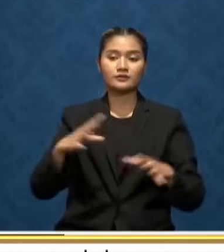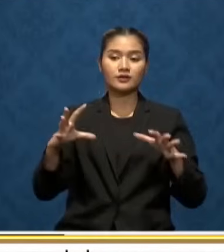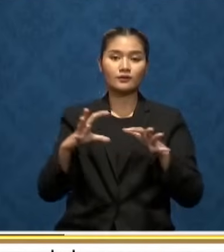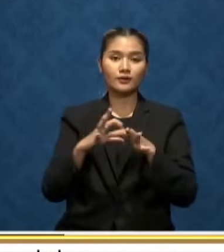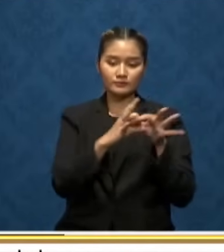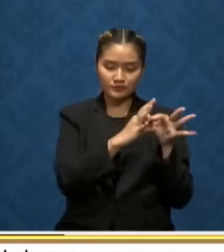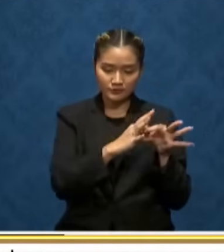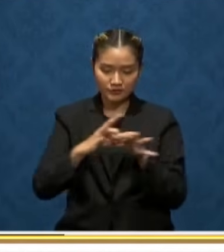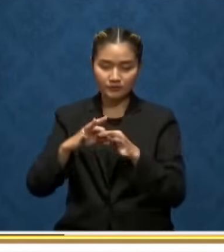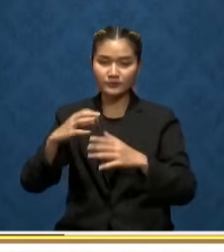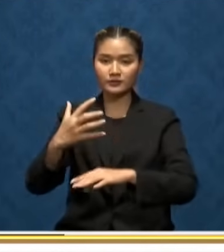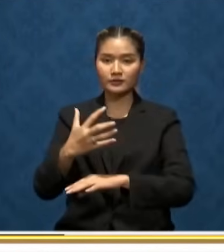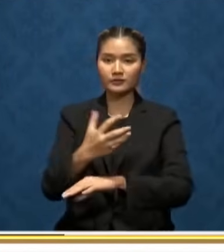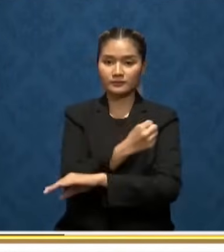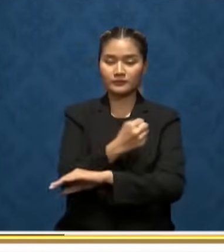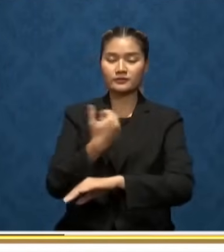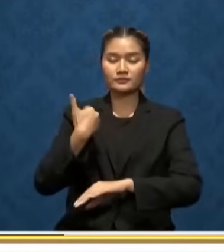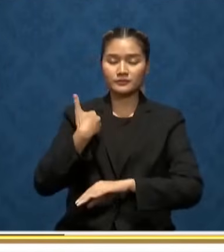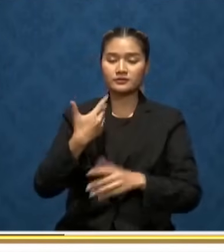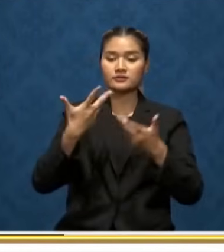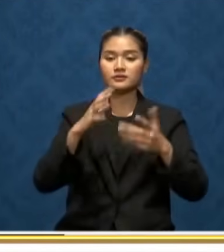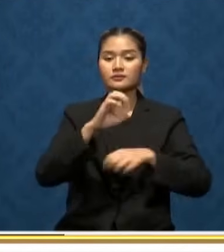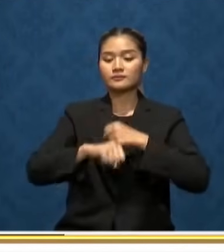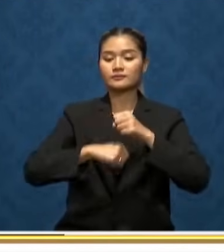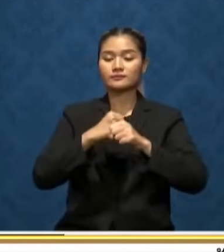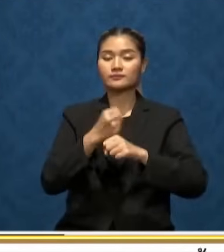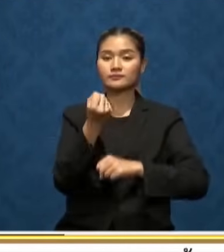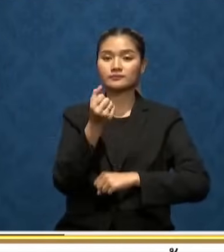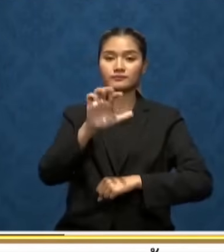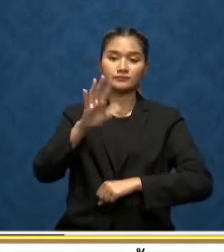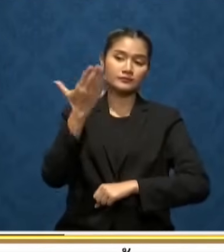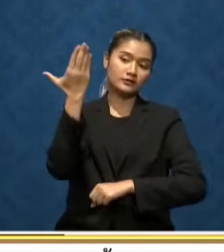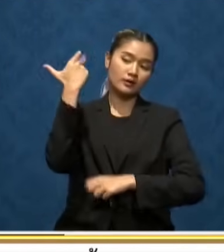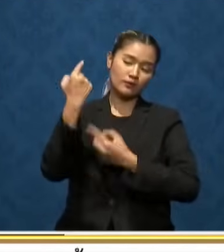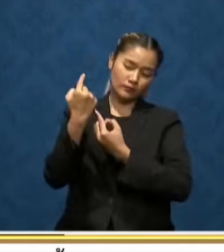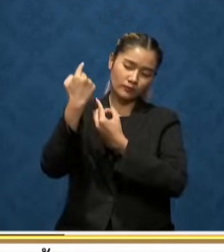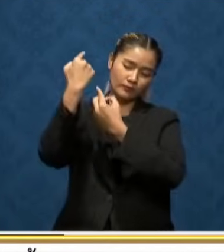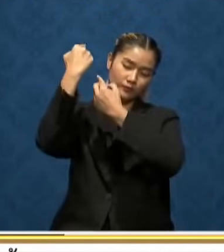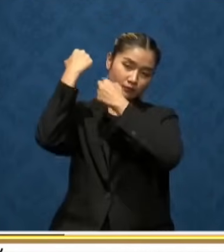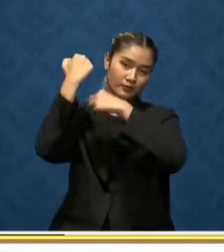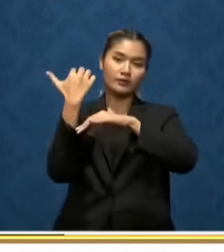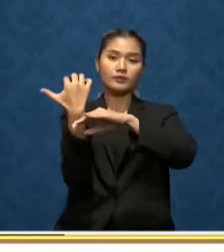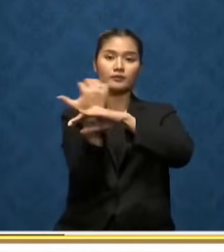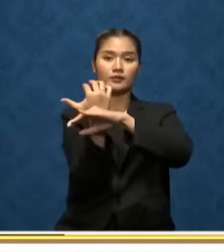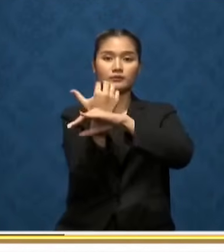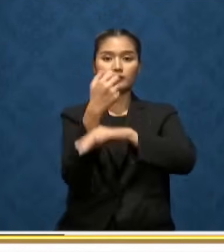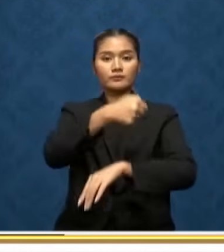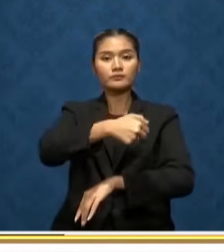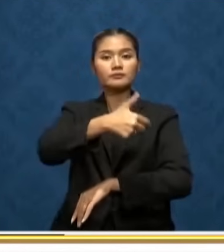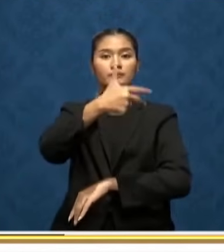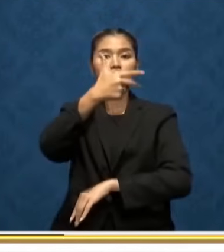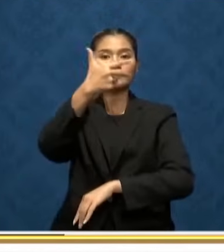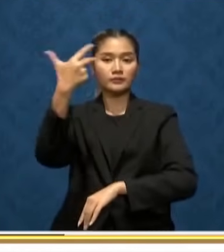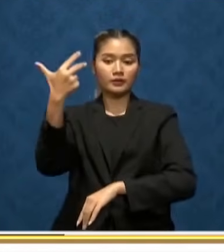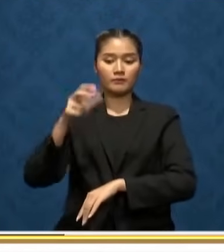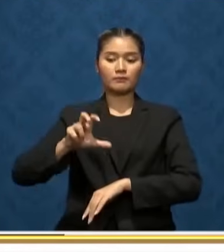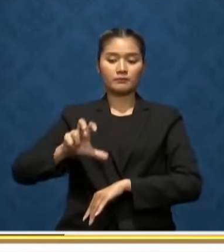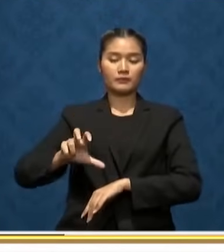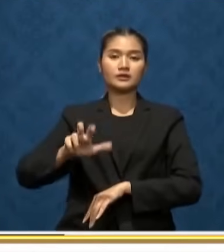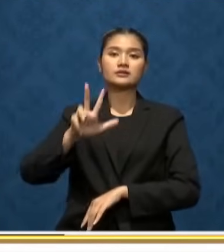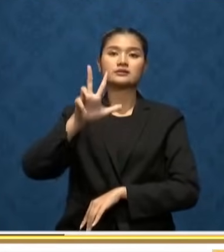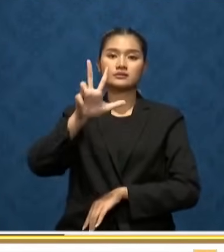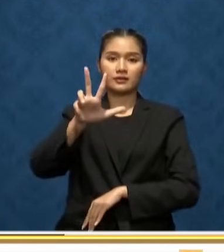ขณะเดียวกันเมื่อ15ปีที่แล้วไทย PBS มีทีวีอยู่ช่องเดียวคือช่องหมายเลข